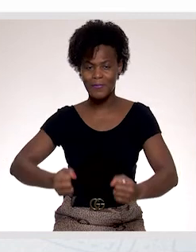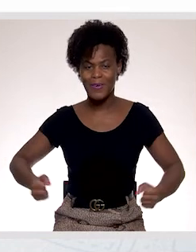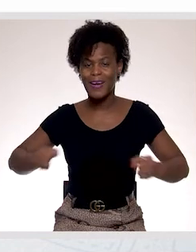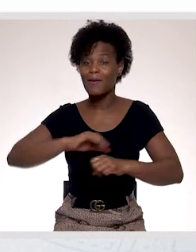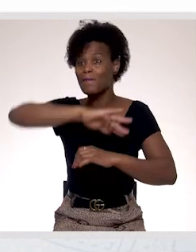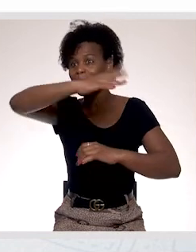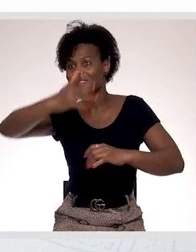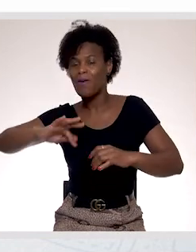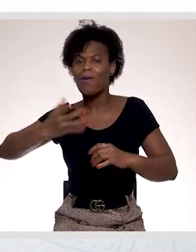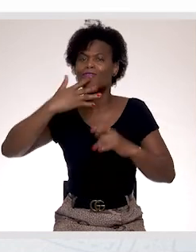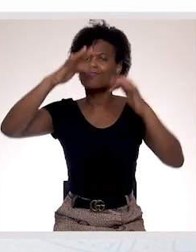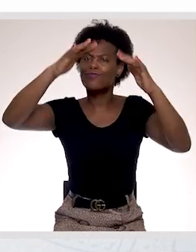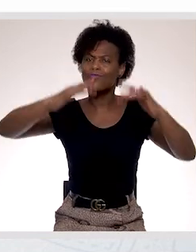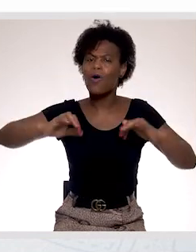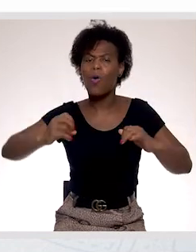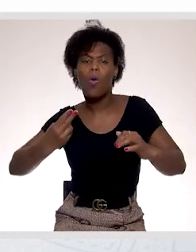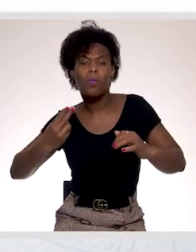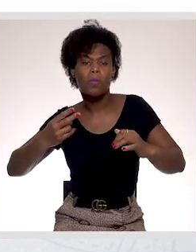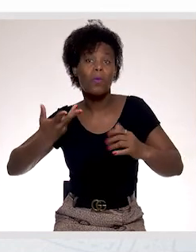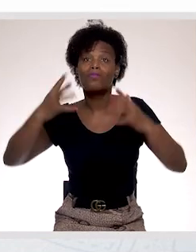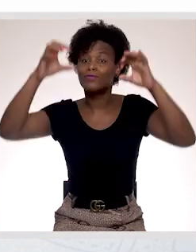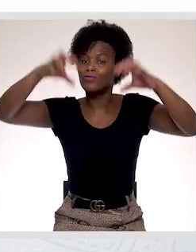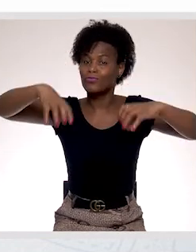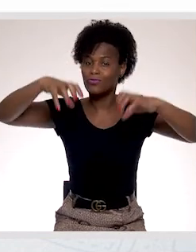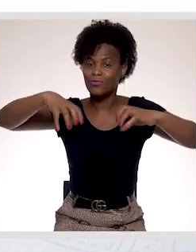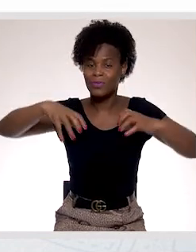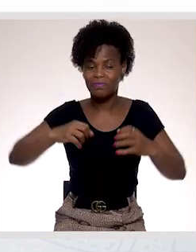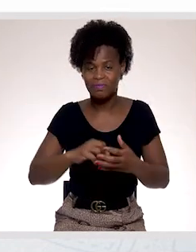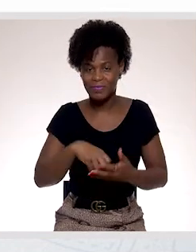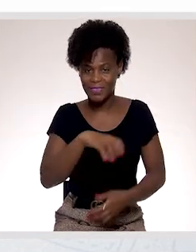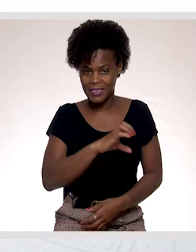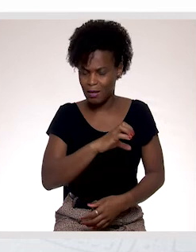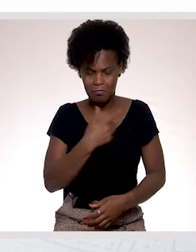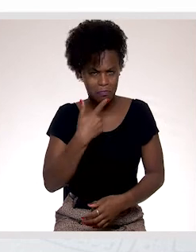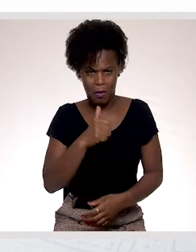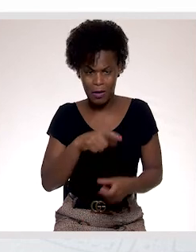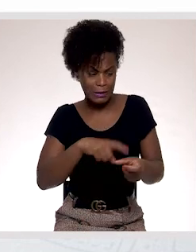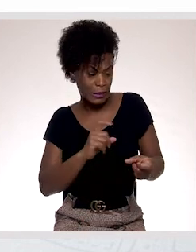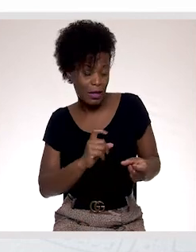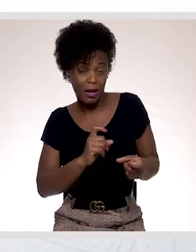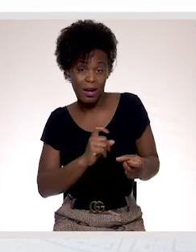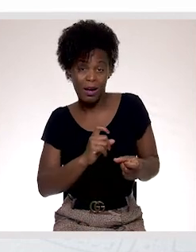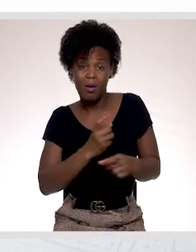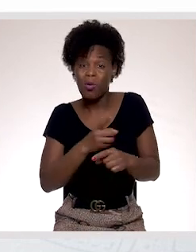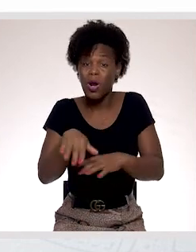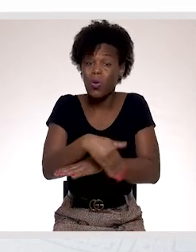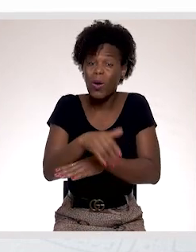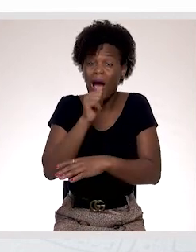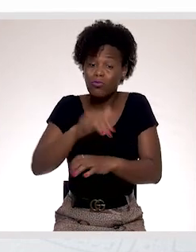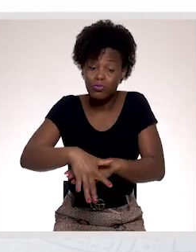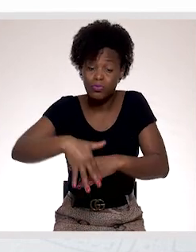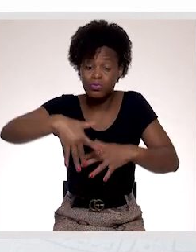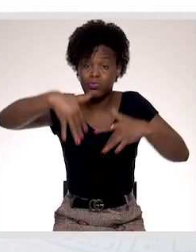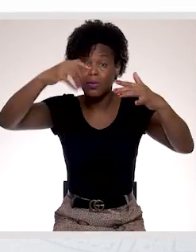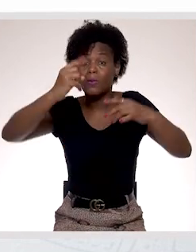quand il neige ou quand il pleut. C. Je ne peux pas sortir. Les rues sont inondées